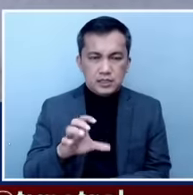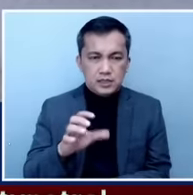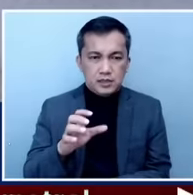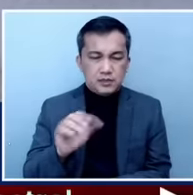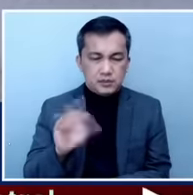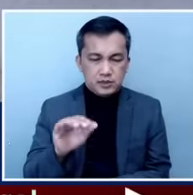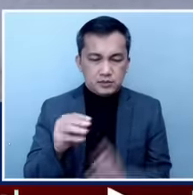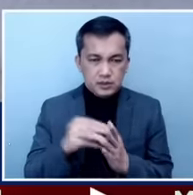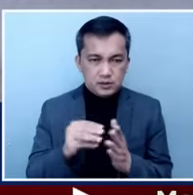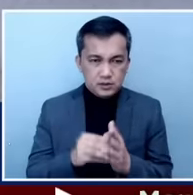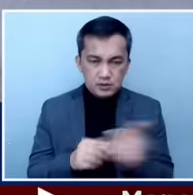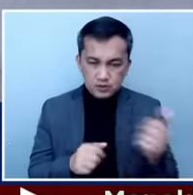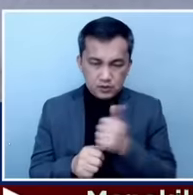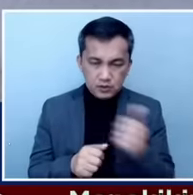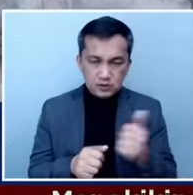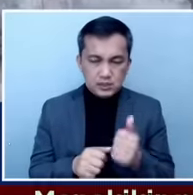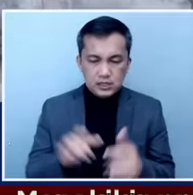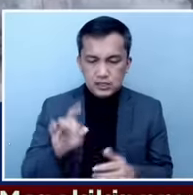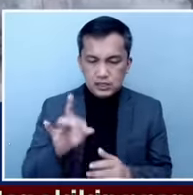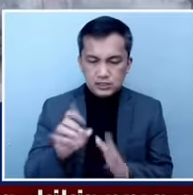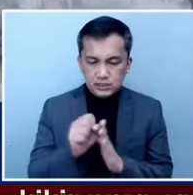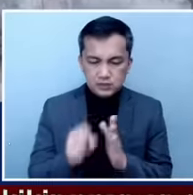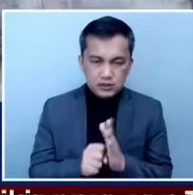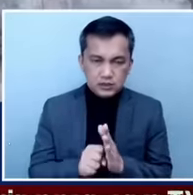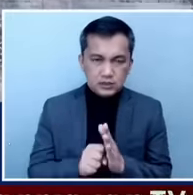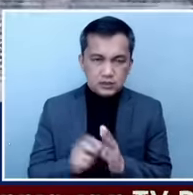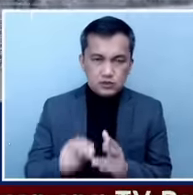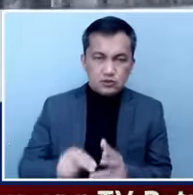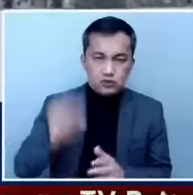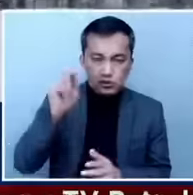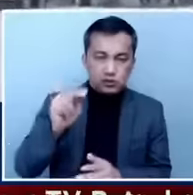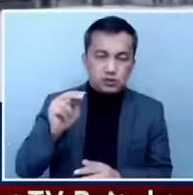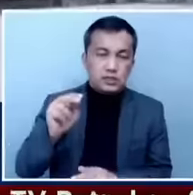sa 18 states sa Midwest hanggang sa Northeast.